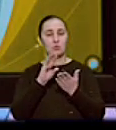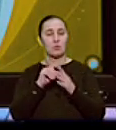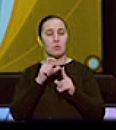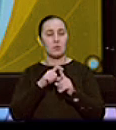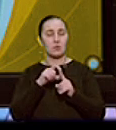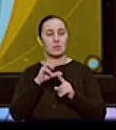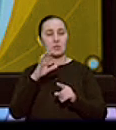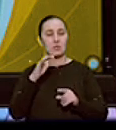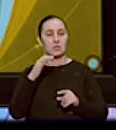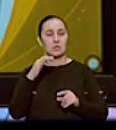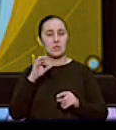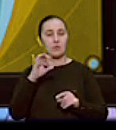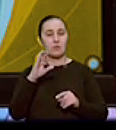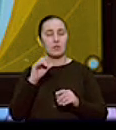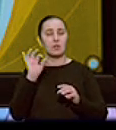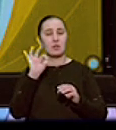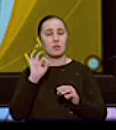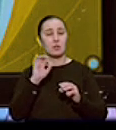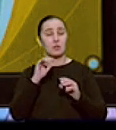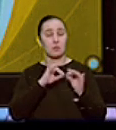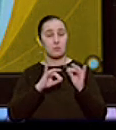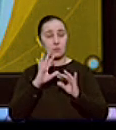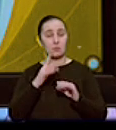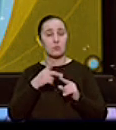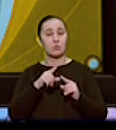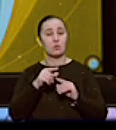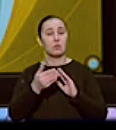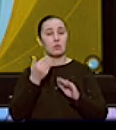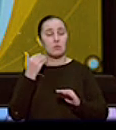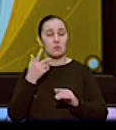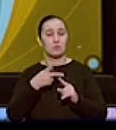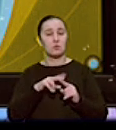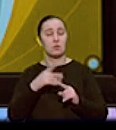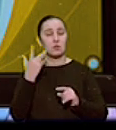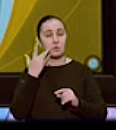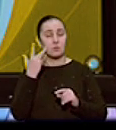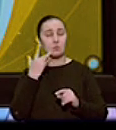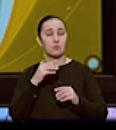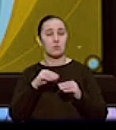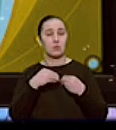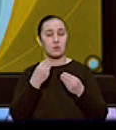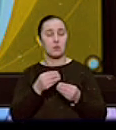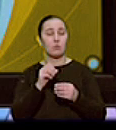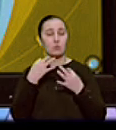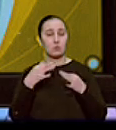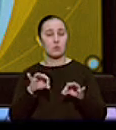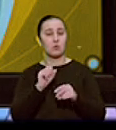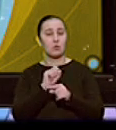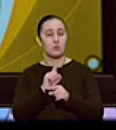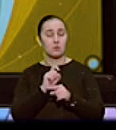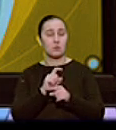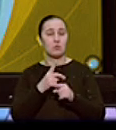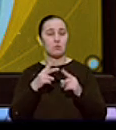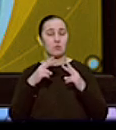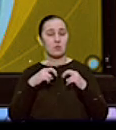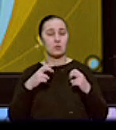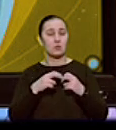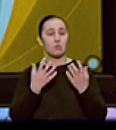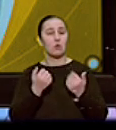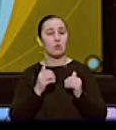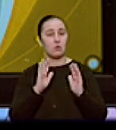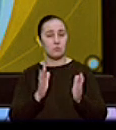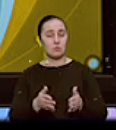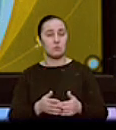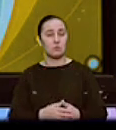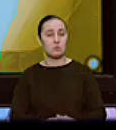ma'nodagi sifatlar haqida suhbatlashamiz. Undan avval esa har doimgidek berilgan mustaqil topshiriqlarni ham tekshirib